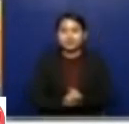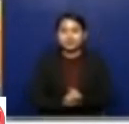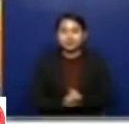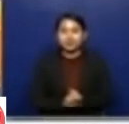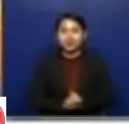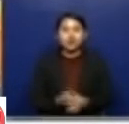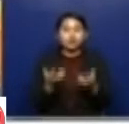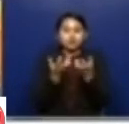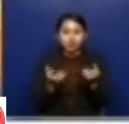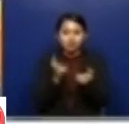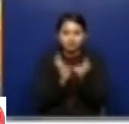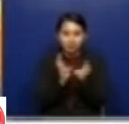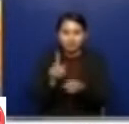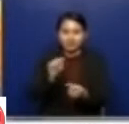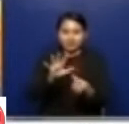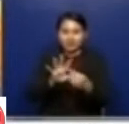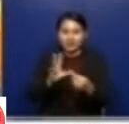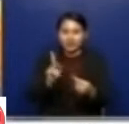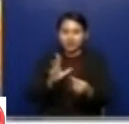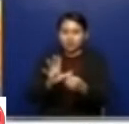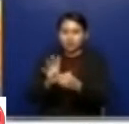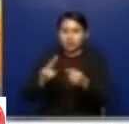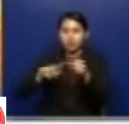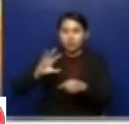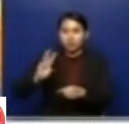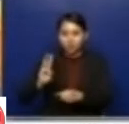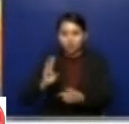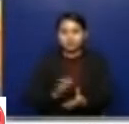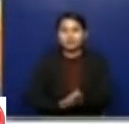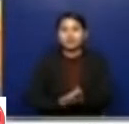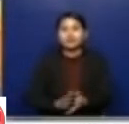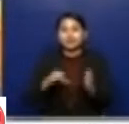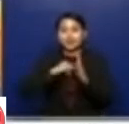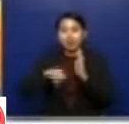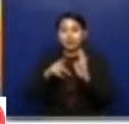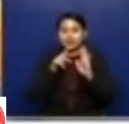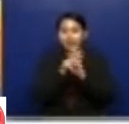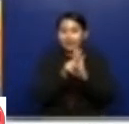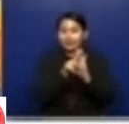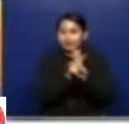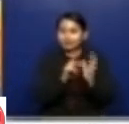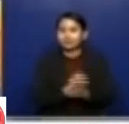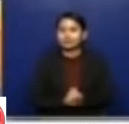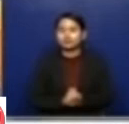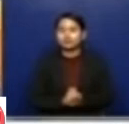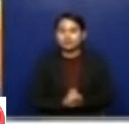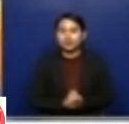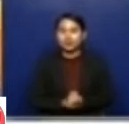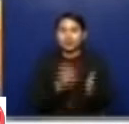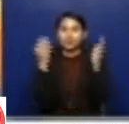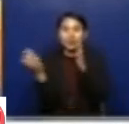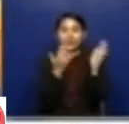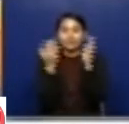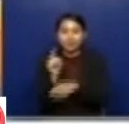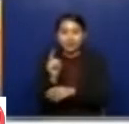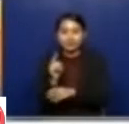กั่วในอำเภอทองผาภูมิจังหวัดกาญจนบุรีปัญหามลพิษอากาศจากกิจกรรมการระเ